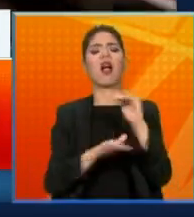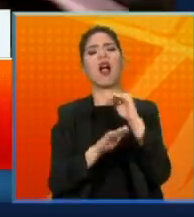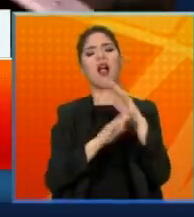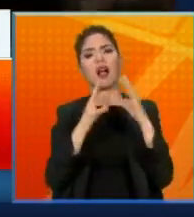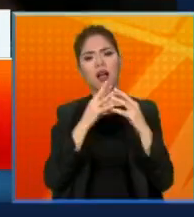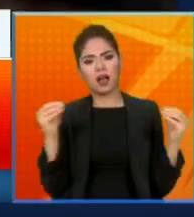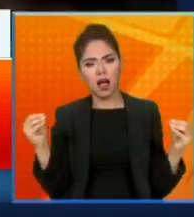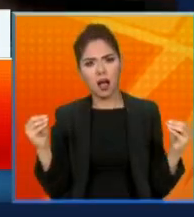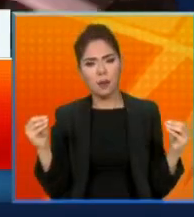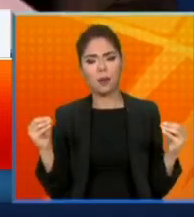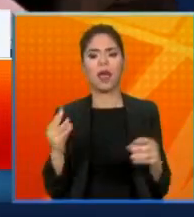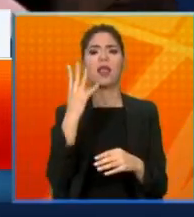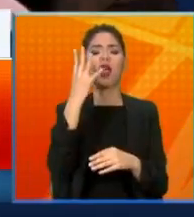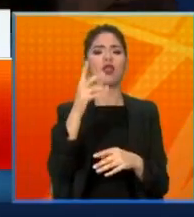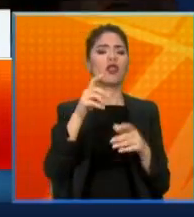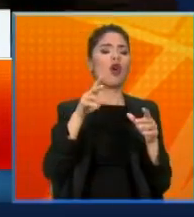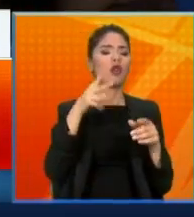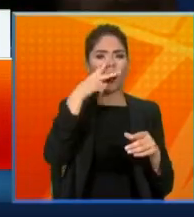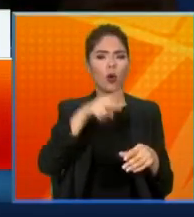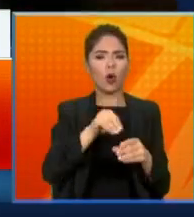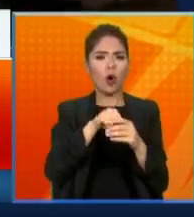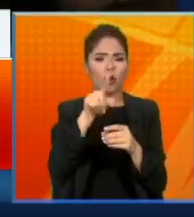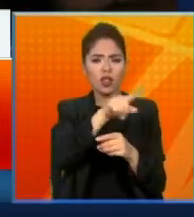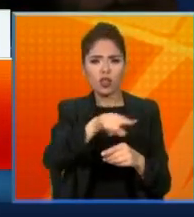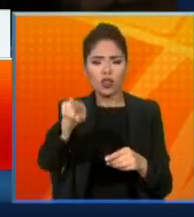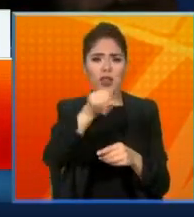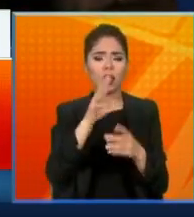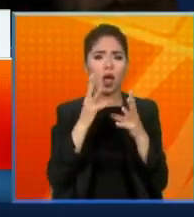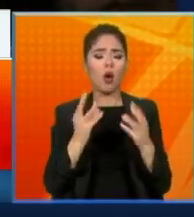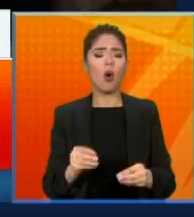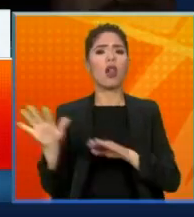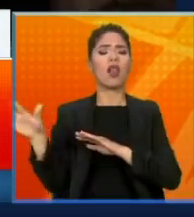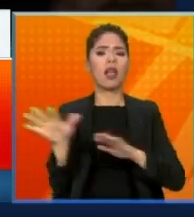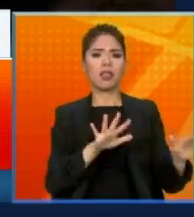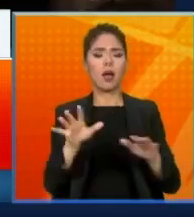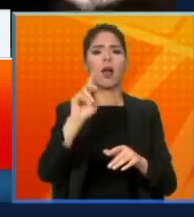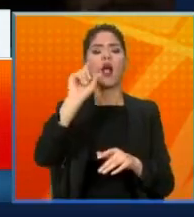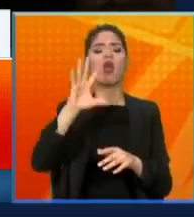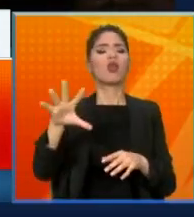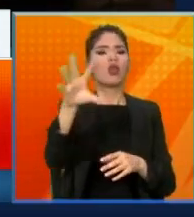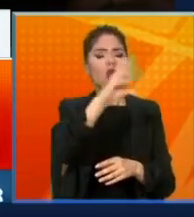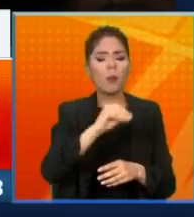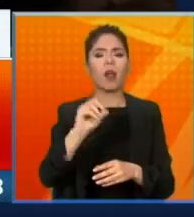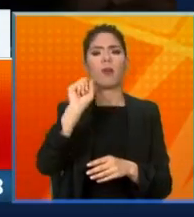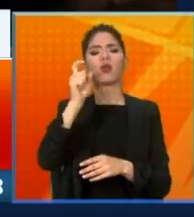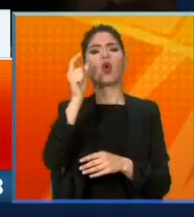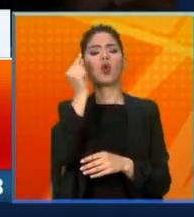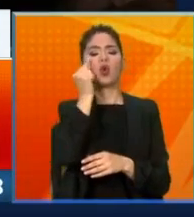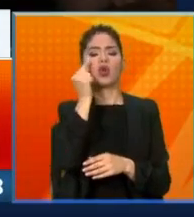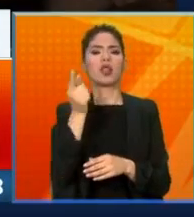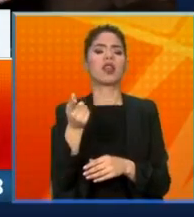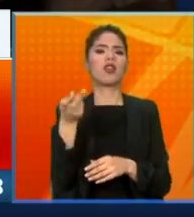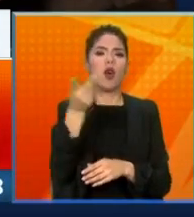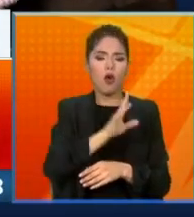4 yerleşim yerinde meydana gelen depremden, yıkıntılardan dolayı meydana gelen ölüm sayısı 9. 37